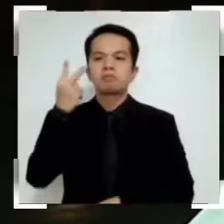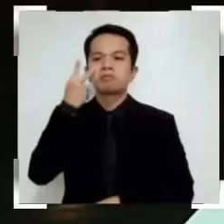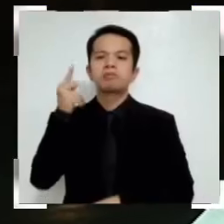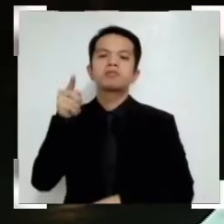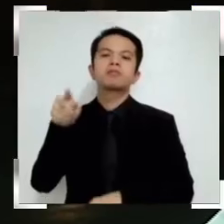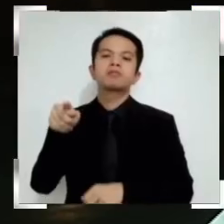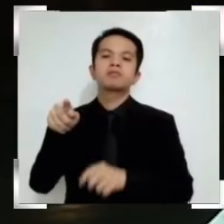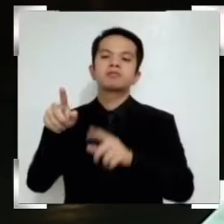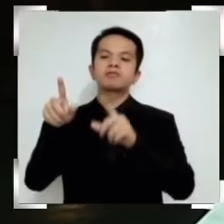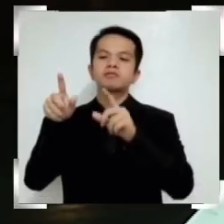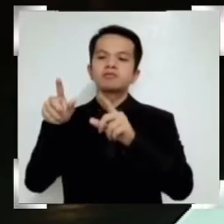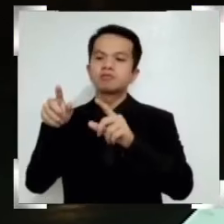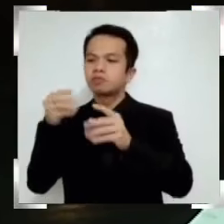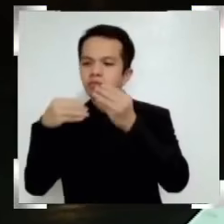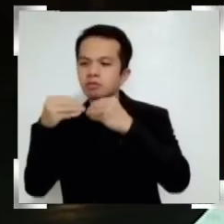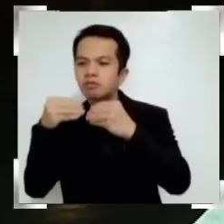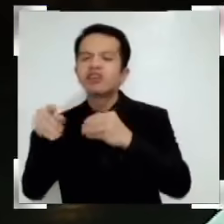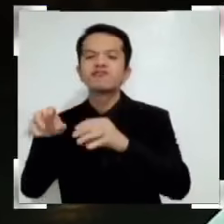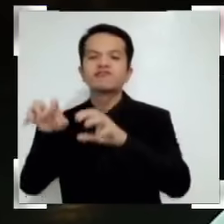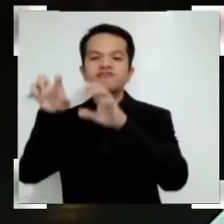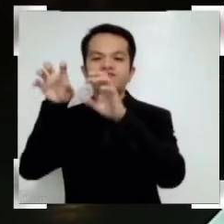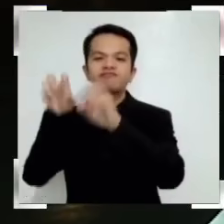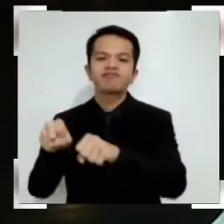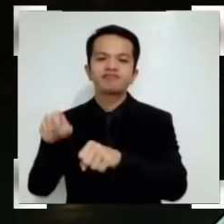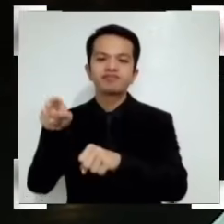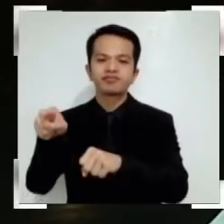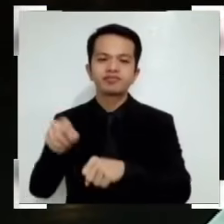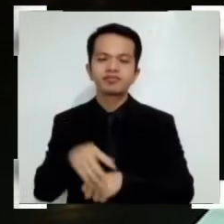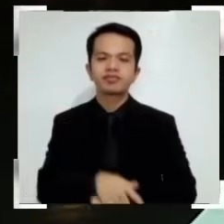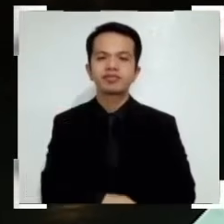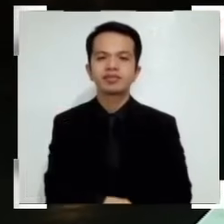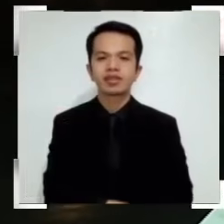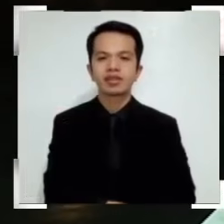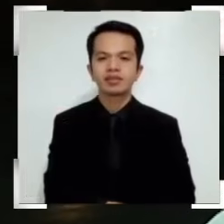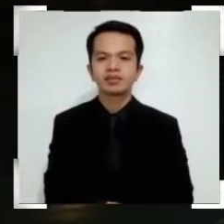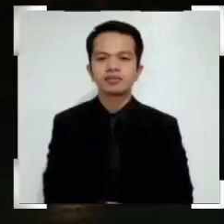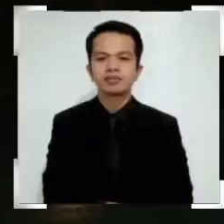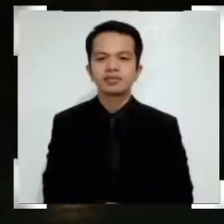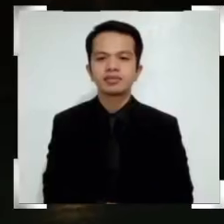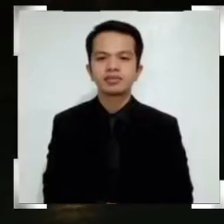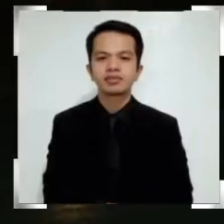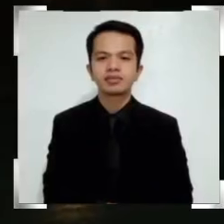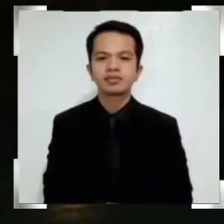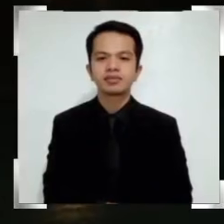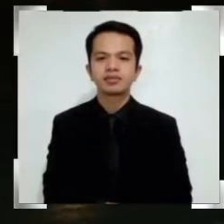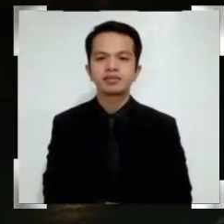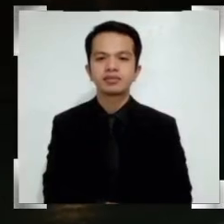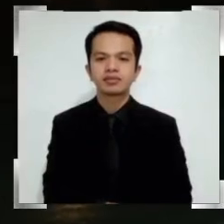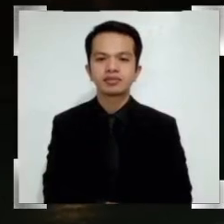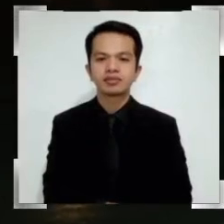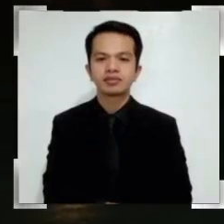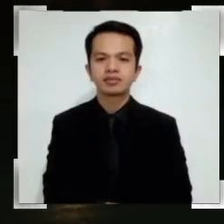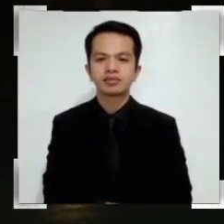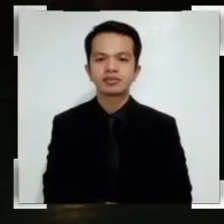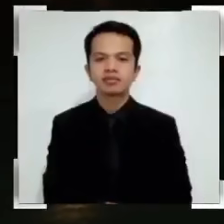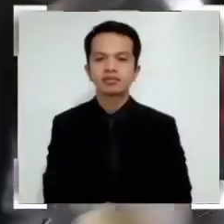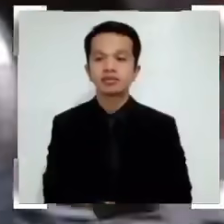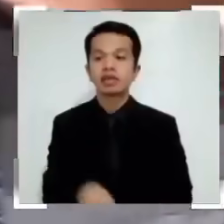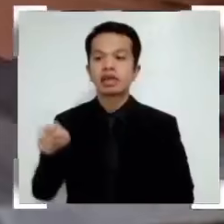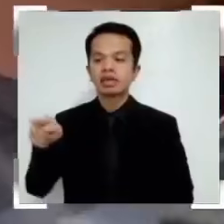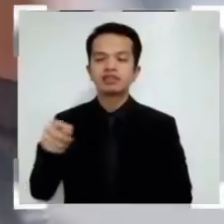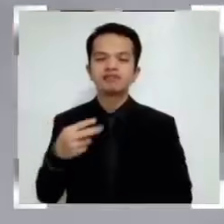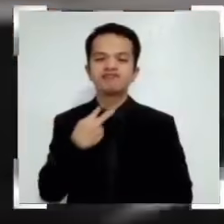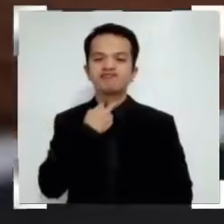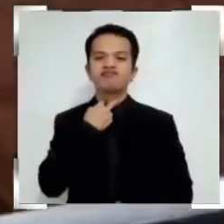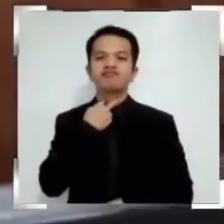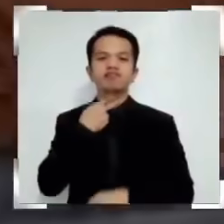So, nung kumakain siya, hindi na siya nakapiglas dahil corner na corner na yung ating bahay niya. Sabi